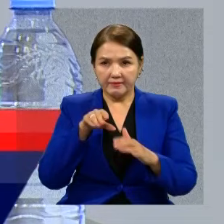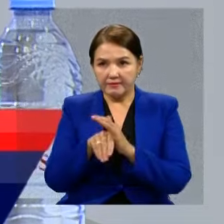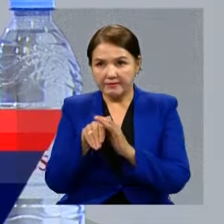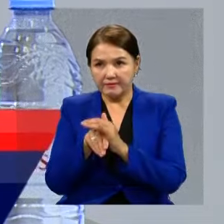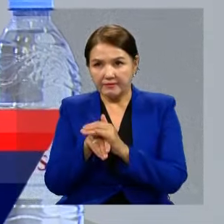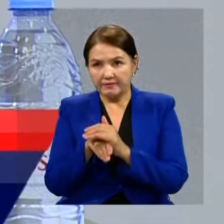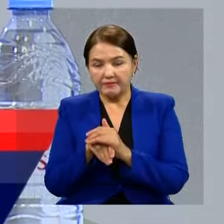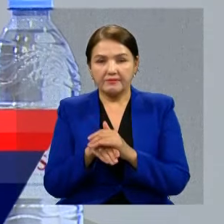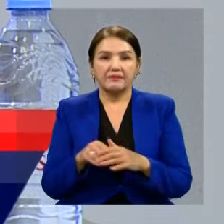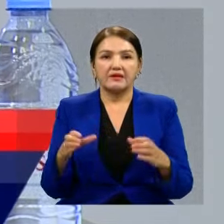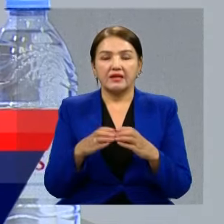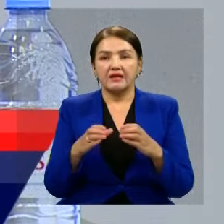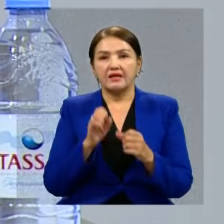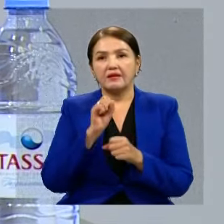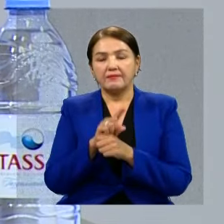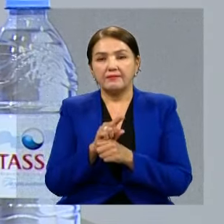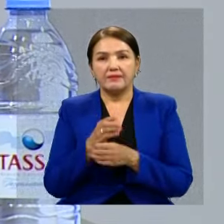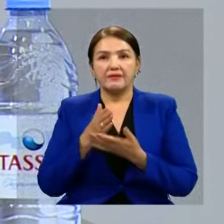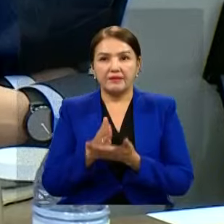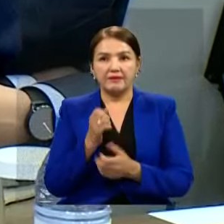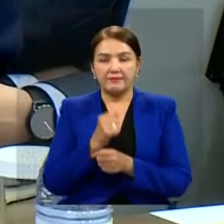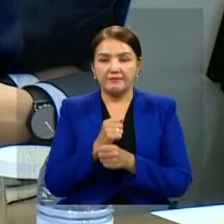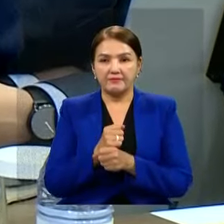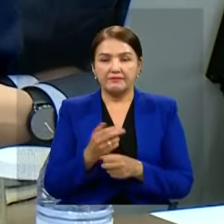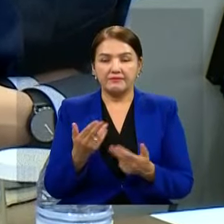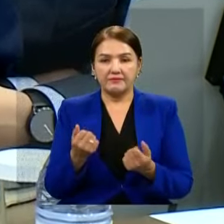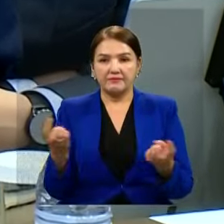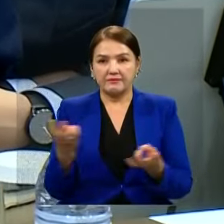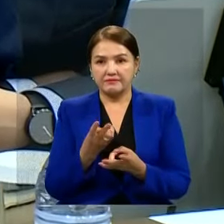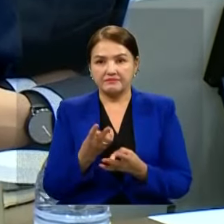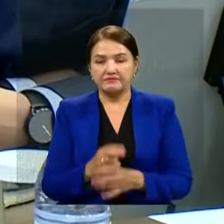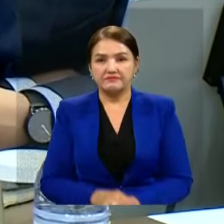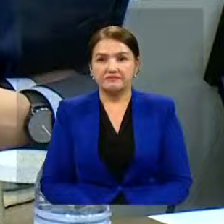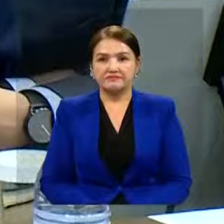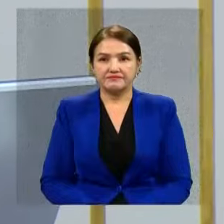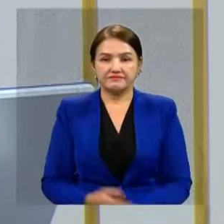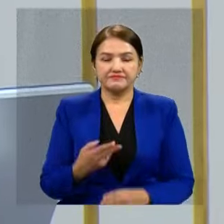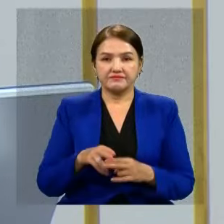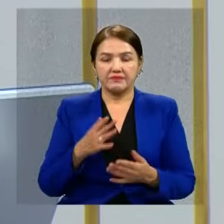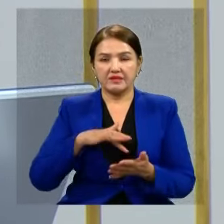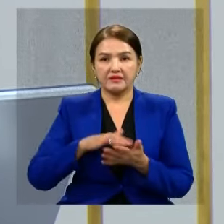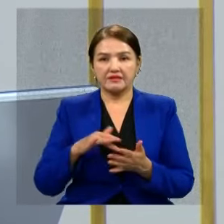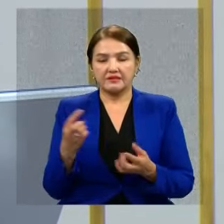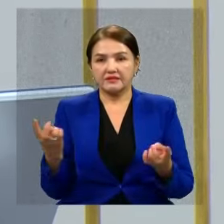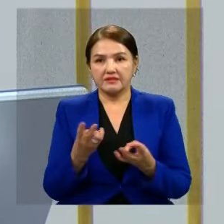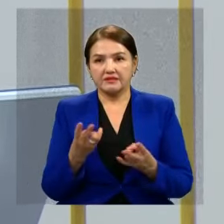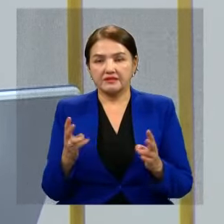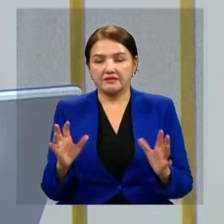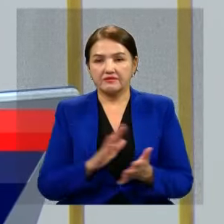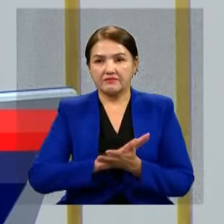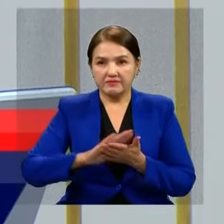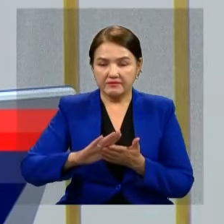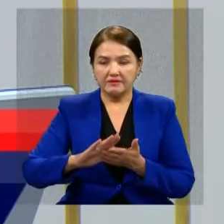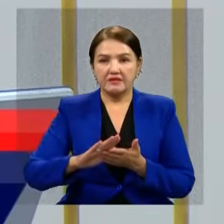потому что с подрядчиками и заказчиками напрямую работаем. Надо определять, да, сразу. Это основное. Поэтому город надо держать в